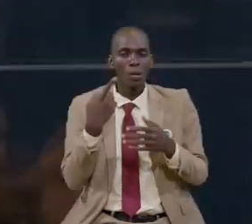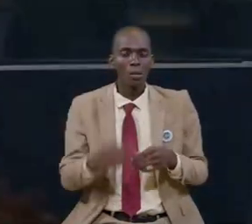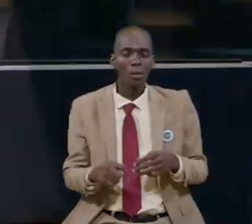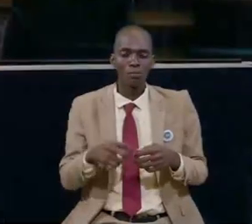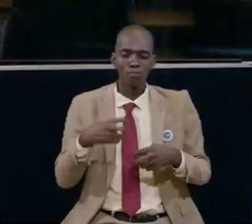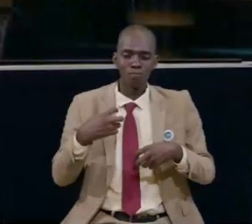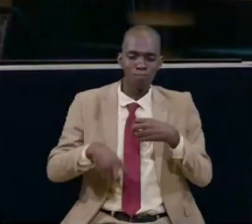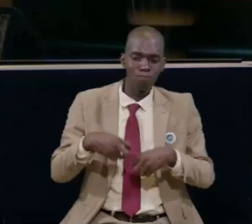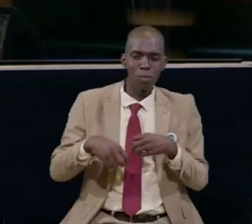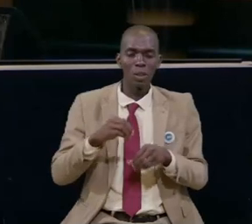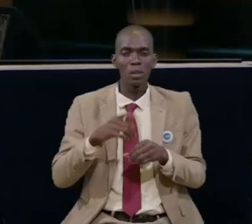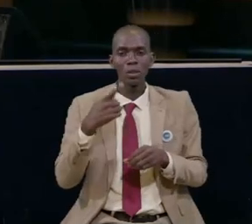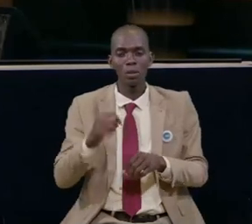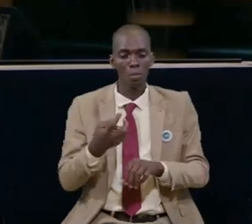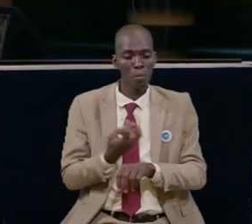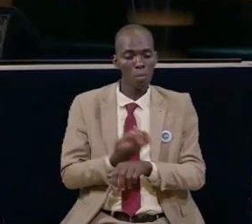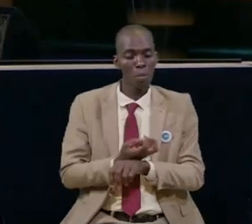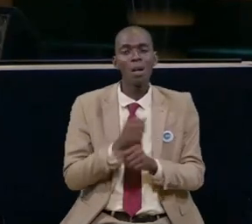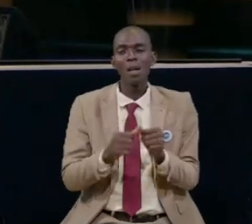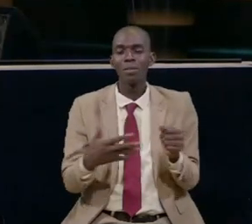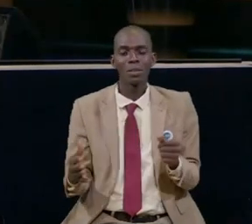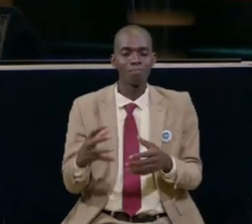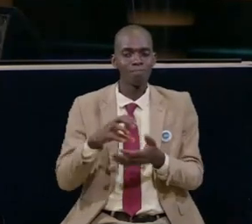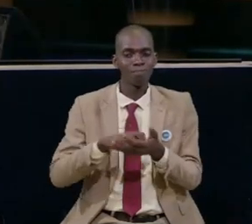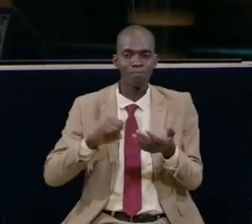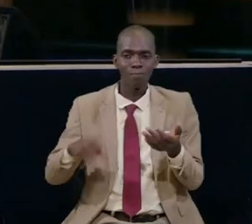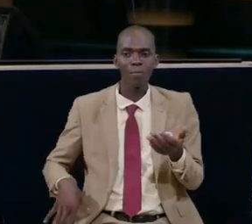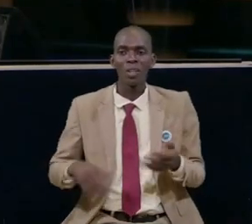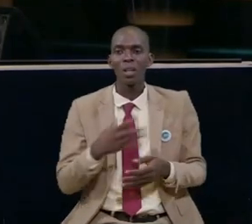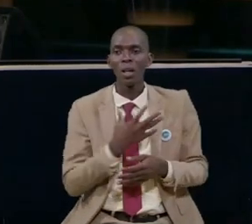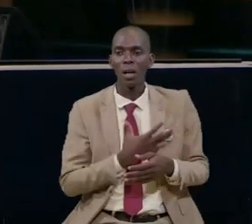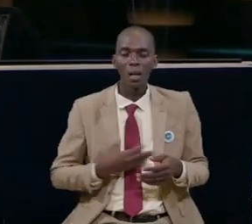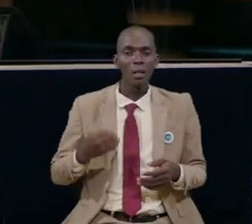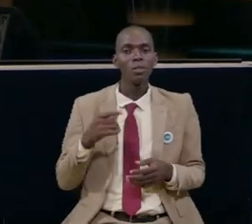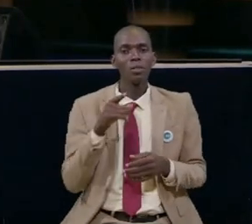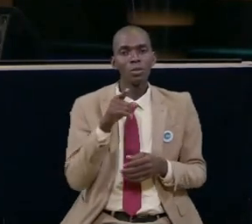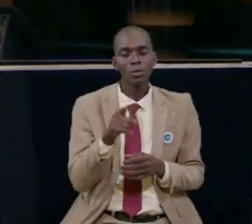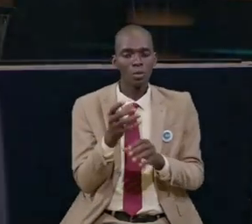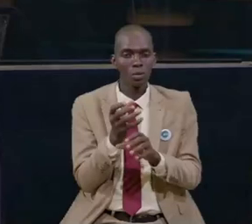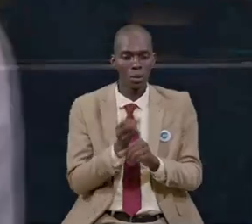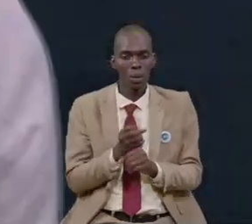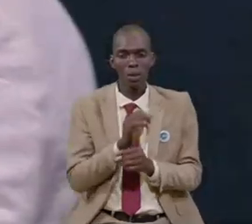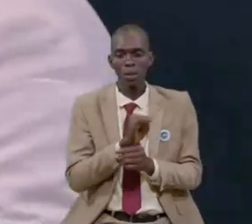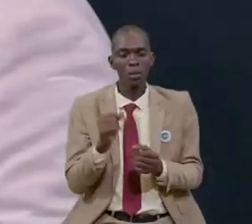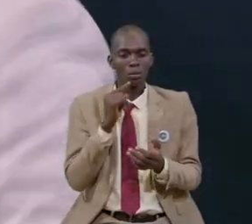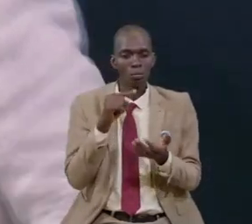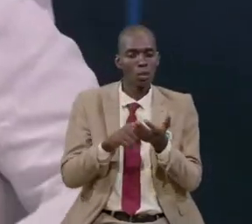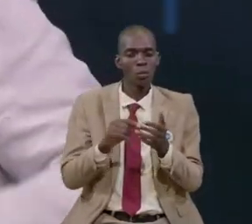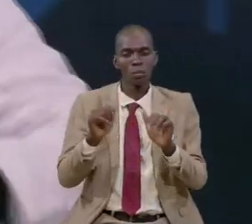toutes les faiblesses et les articulations, les problèmes d'articulation, tout va disparaître. Et là, reçu un